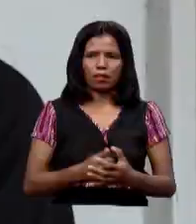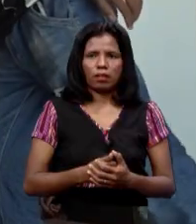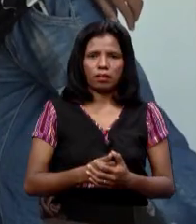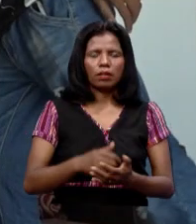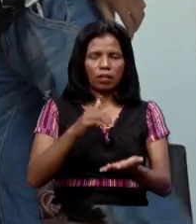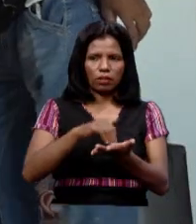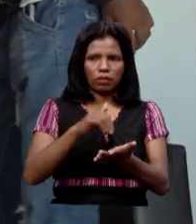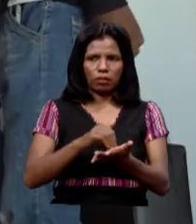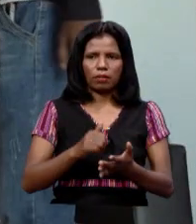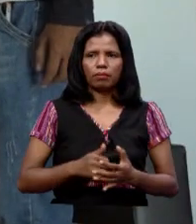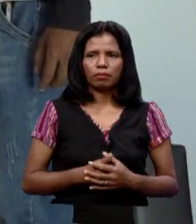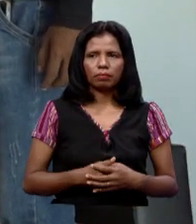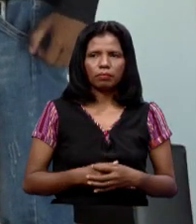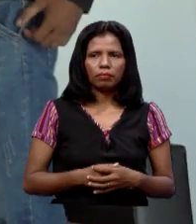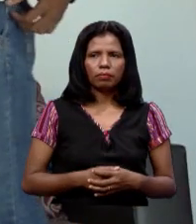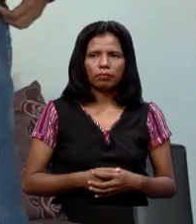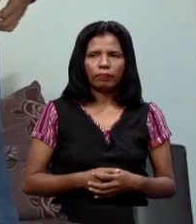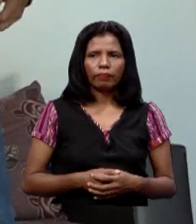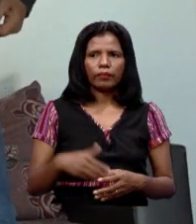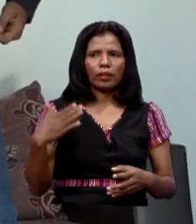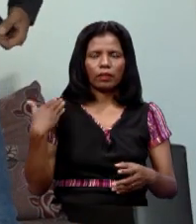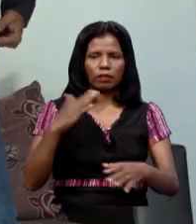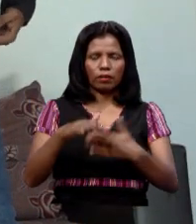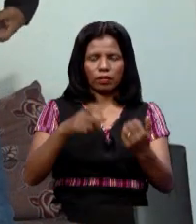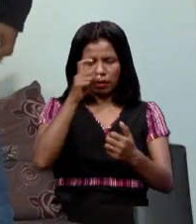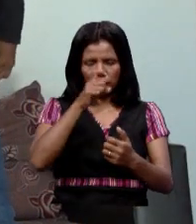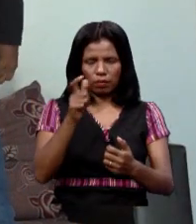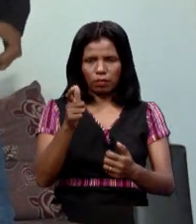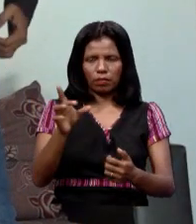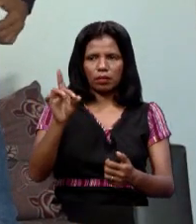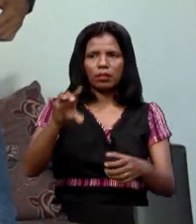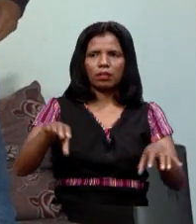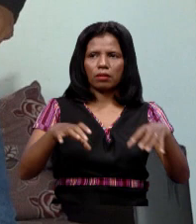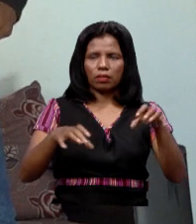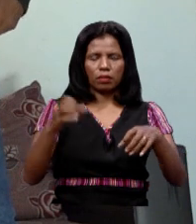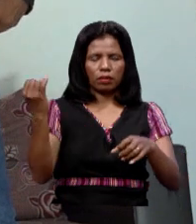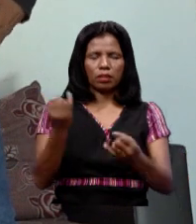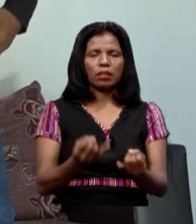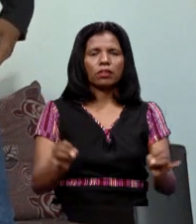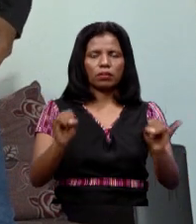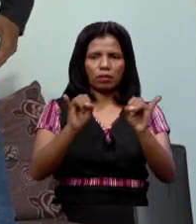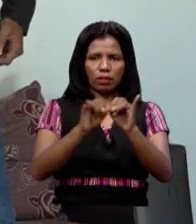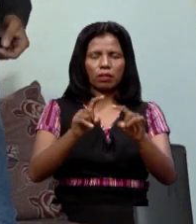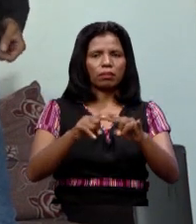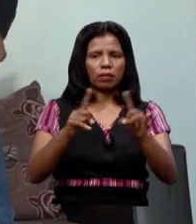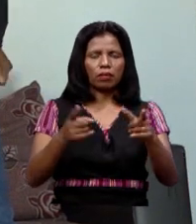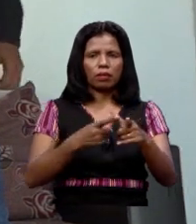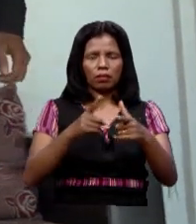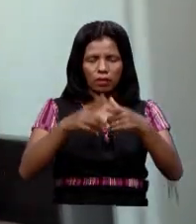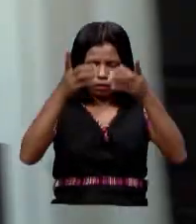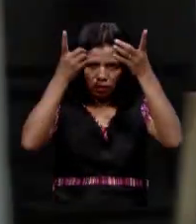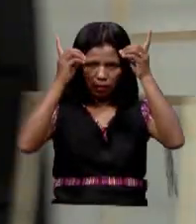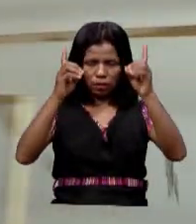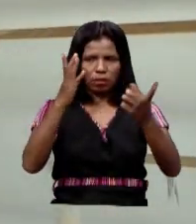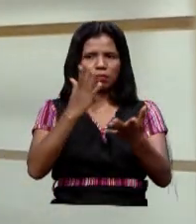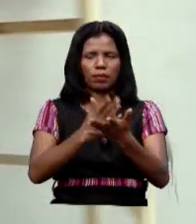bah. Antes ne zoven hotinan ronulo resin walu ne servisu ona iha institusan ruma, mai be depois ne desido di para